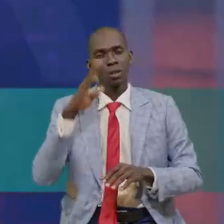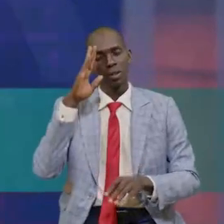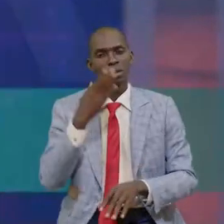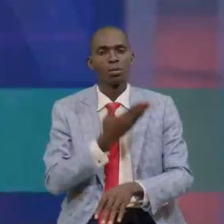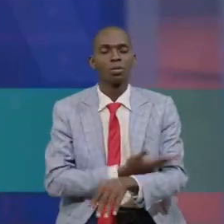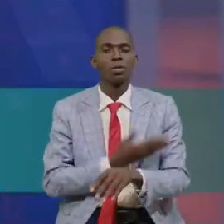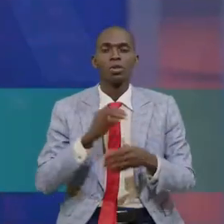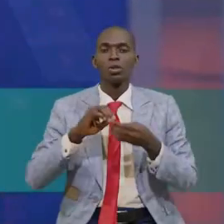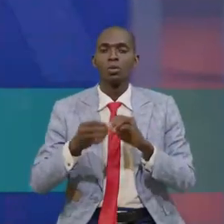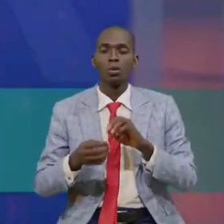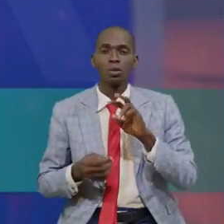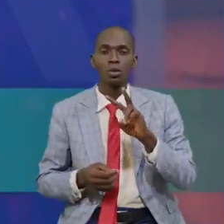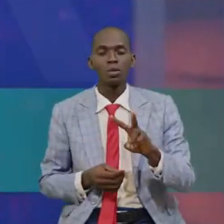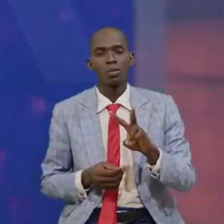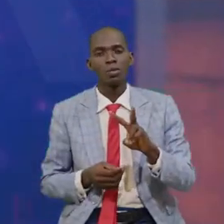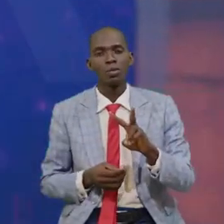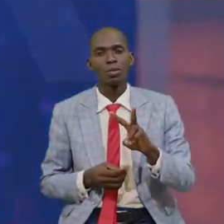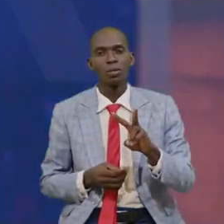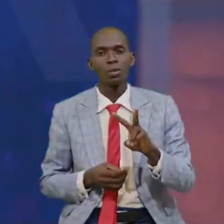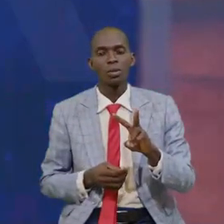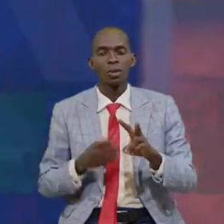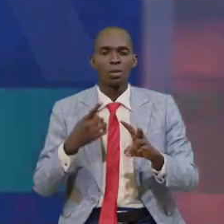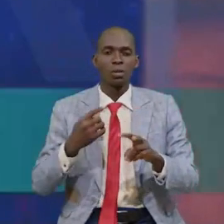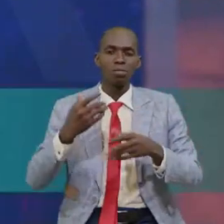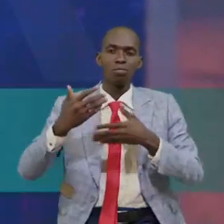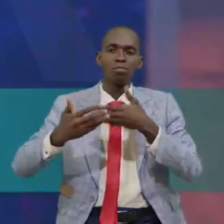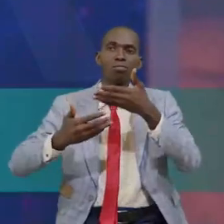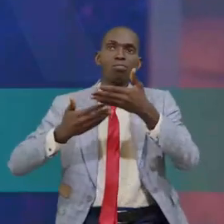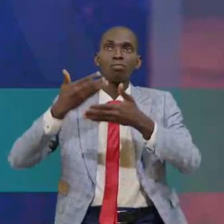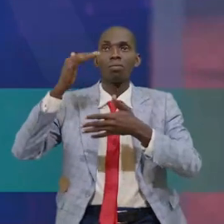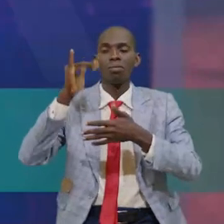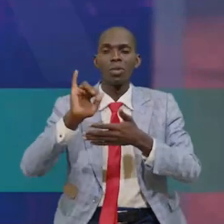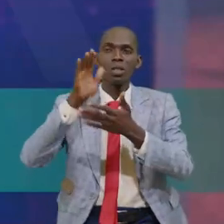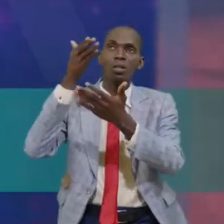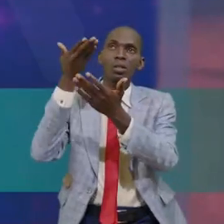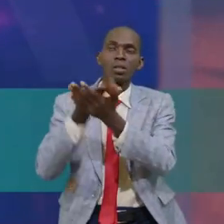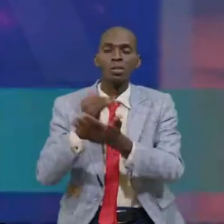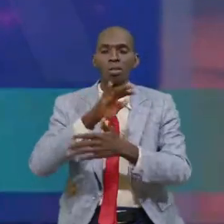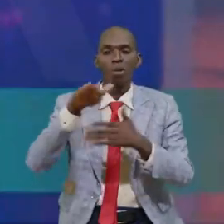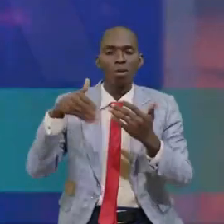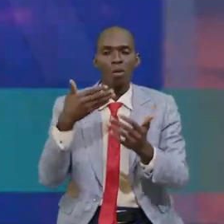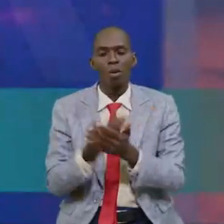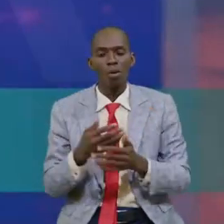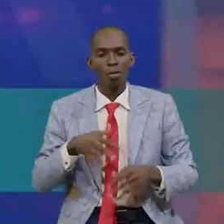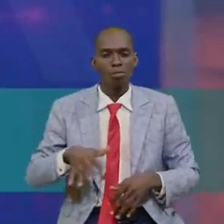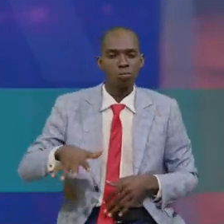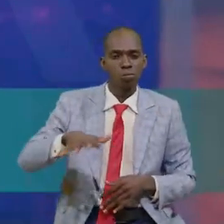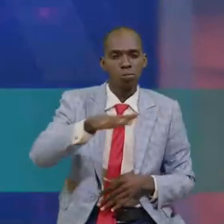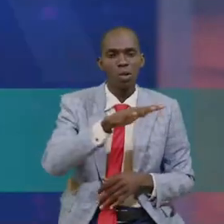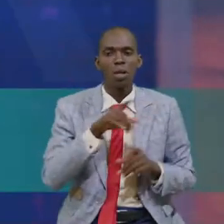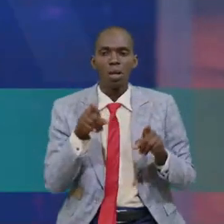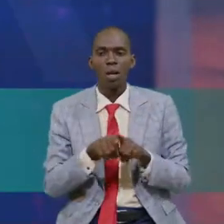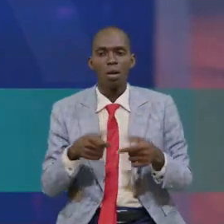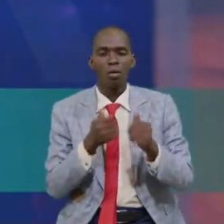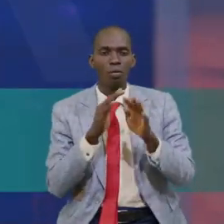du Fils. Deuxième élément, atteindre progressivement toutes les régions en tant que